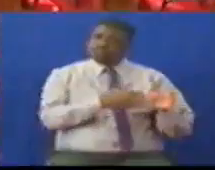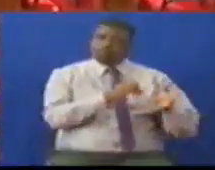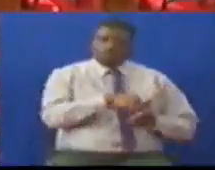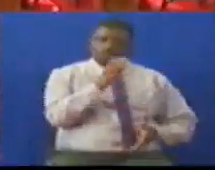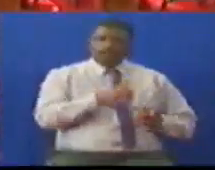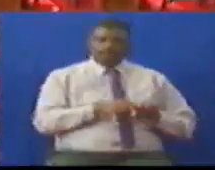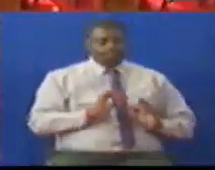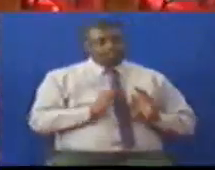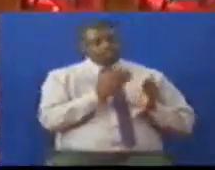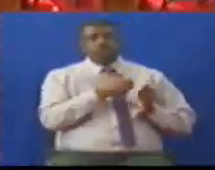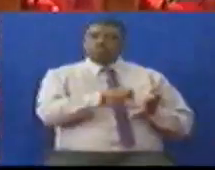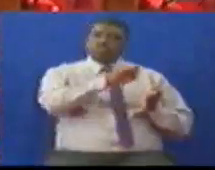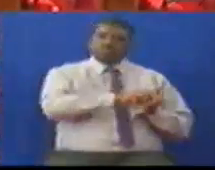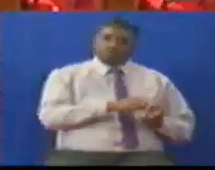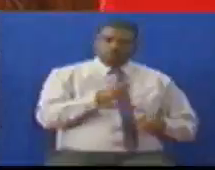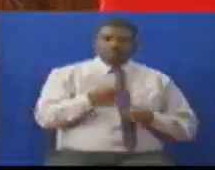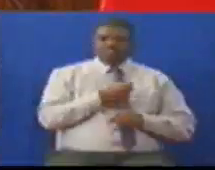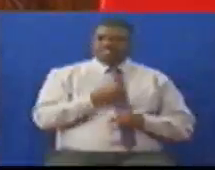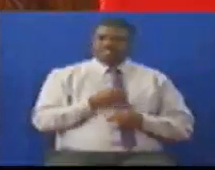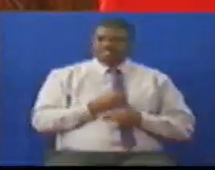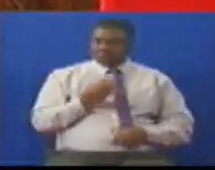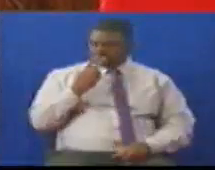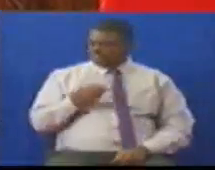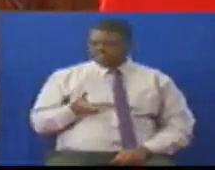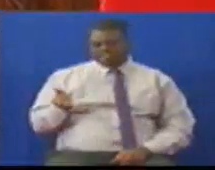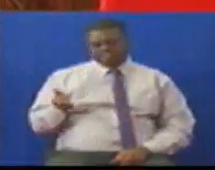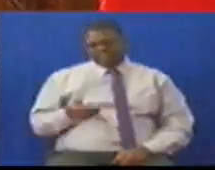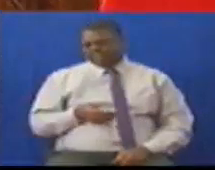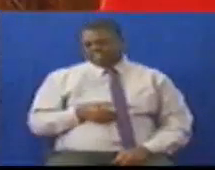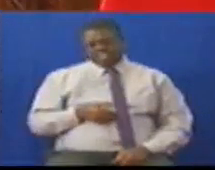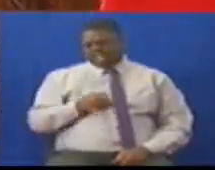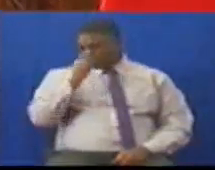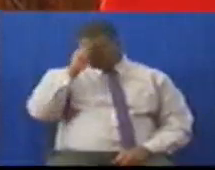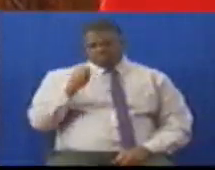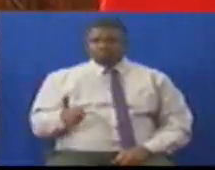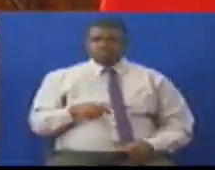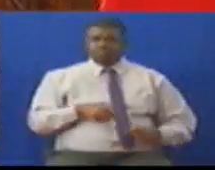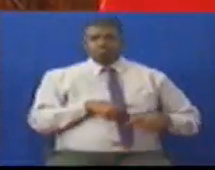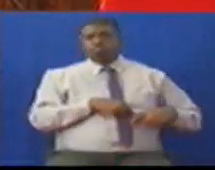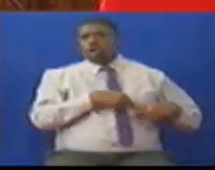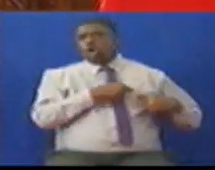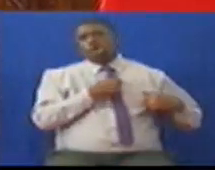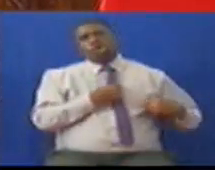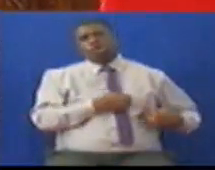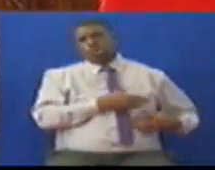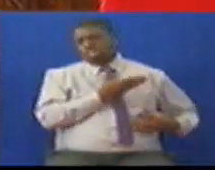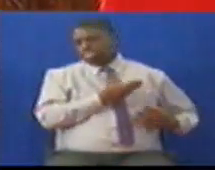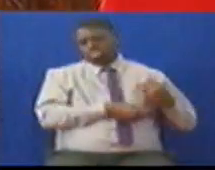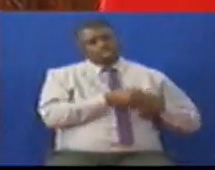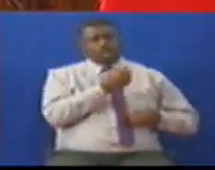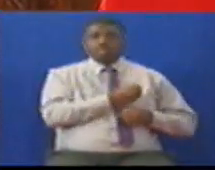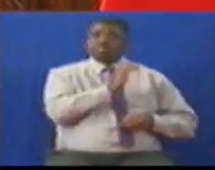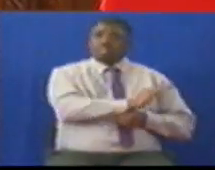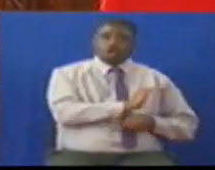zikiendelea kupanda. Watumishi wanahisi kutothaminiwa na hivyo kukosa ari na ubunifu wa kutumiza majukumu yao, hivyo kurudisha